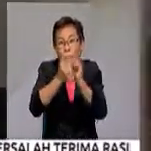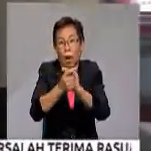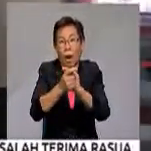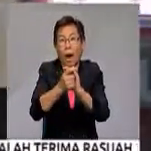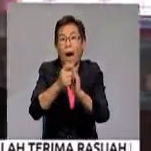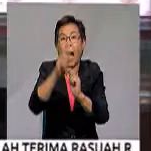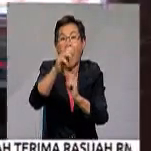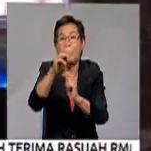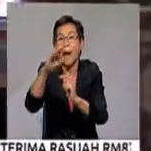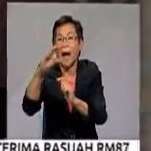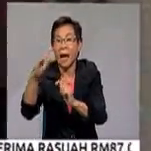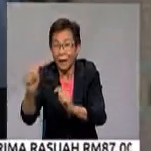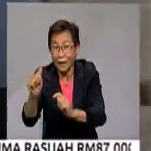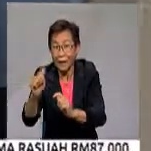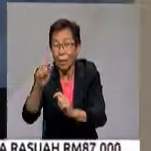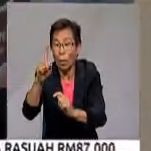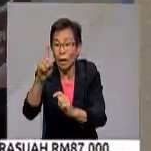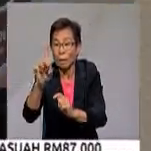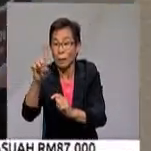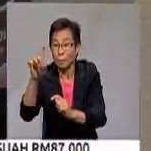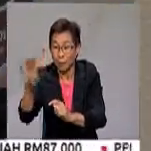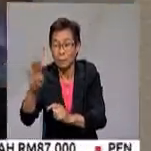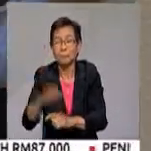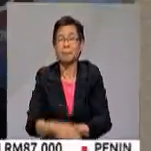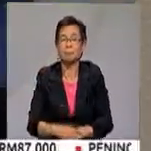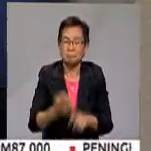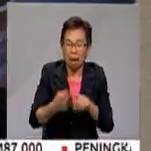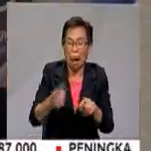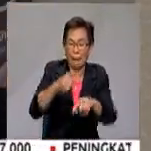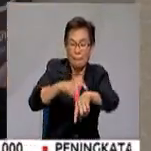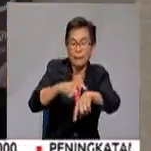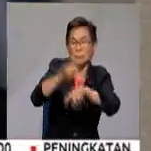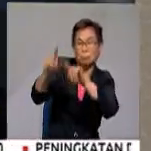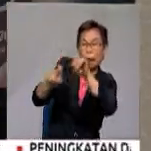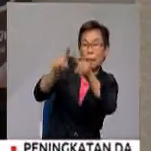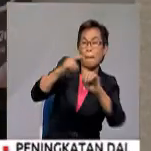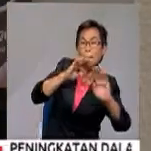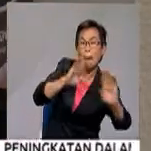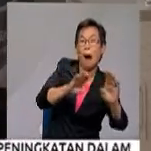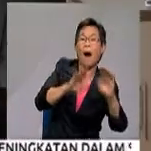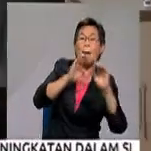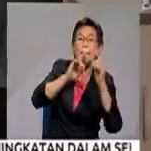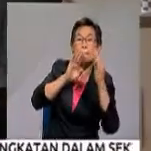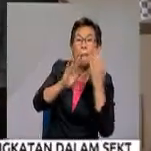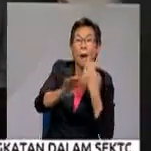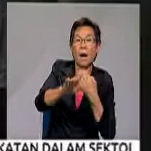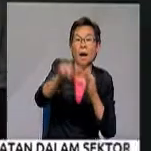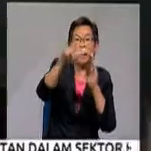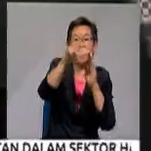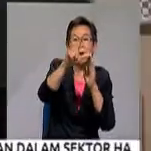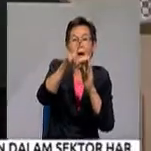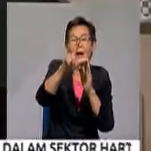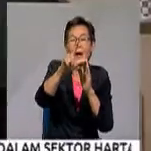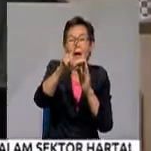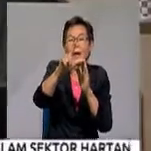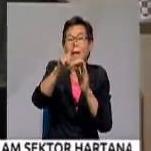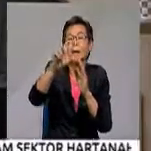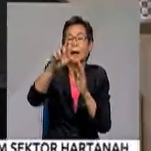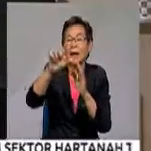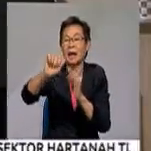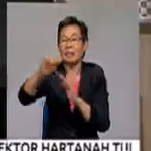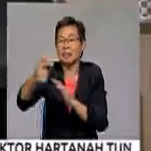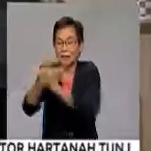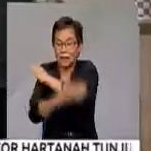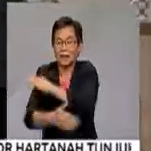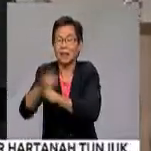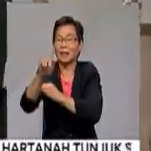Persatuan MNA-1MDB. Namun ketika pemeriksaan balas oleh Peguam Negara Tan Sri Tommy Thomas pula, Dato' Sri